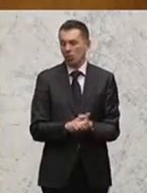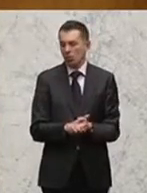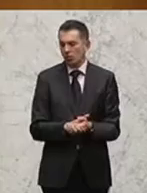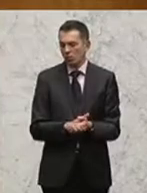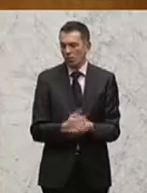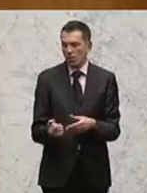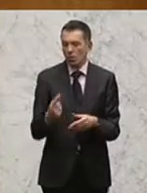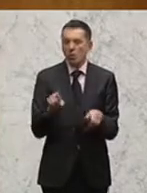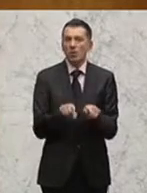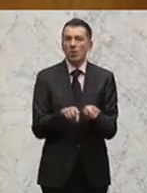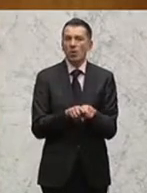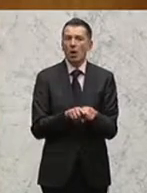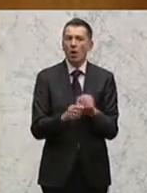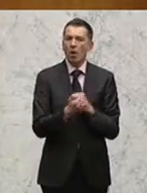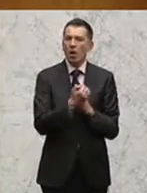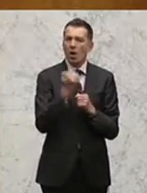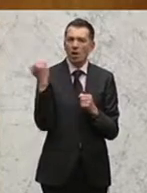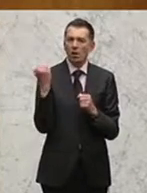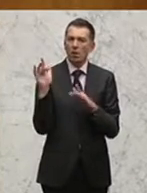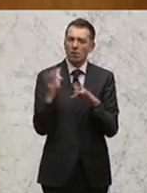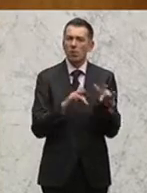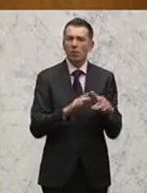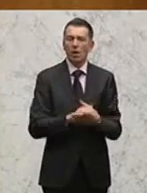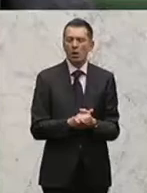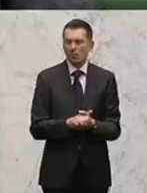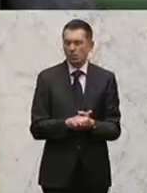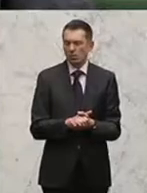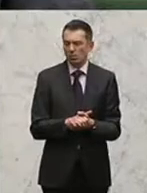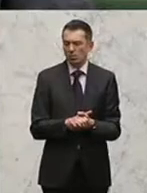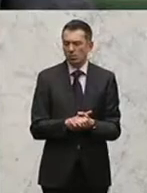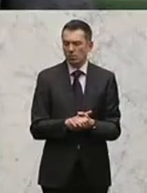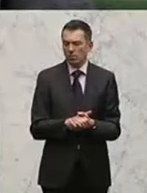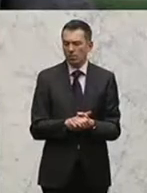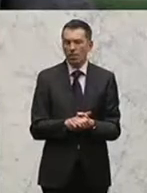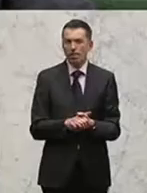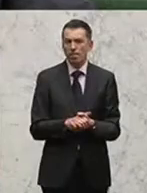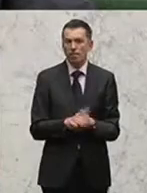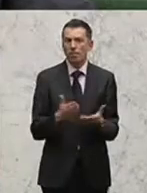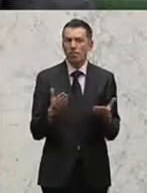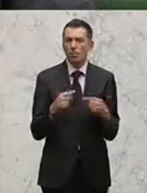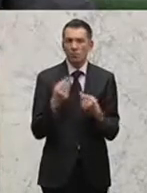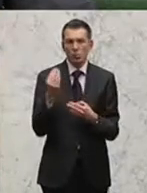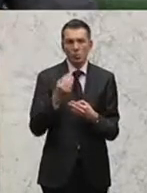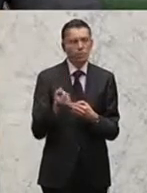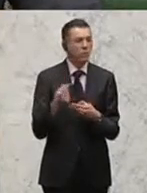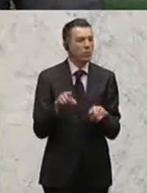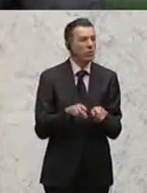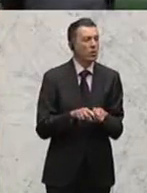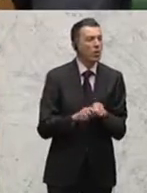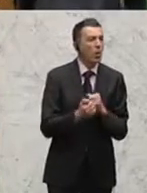dass hier vor allem auch Radikalisierung stattfindet an unseren Schulen, dass hier vor allem